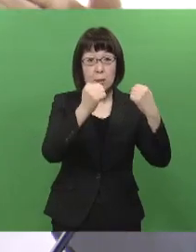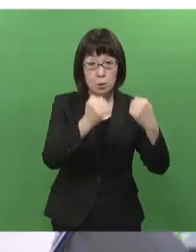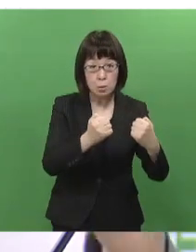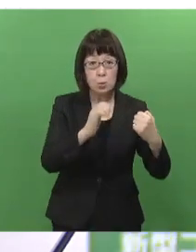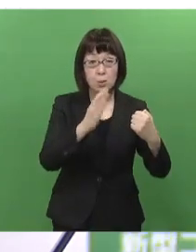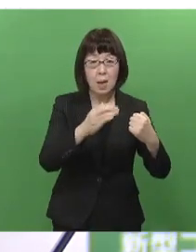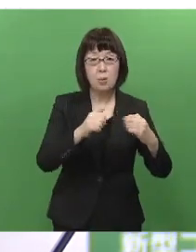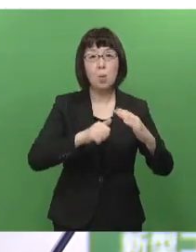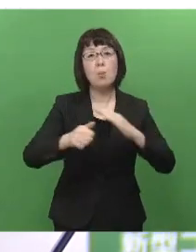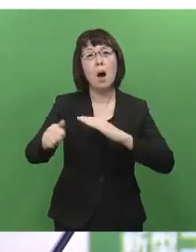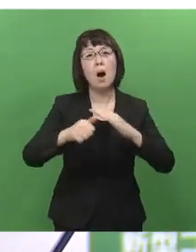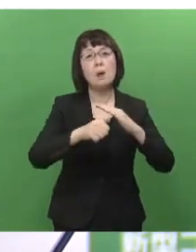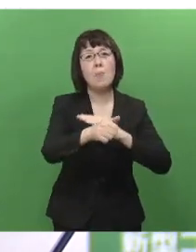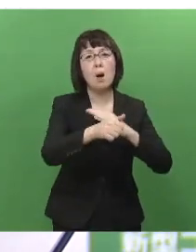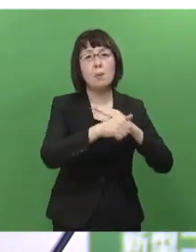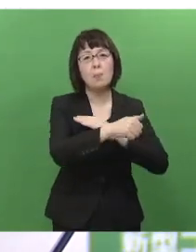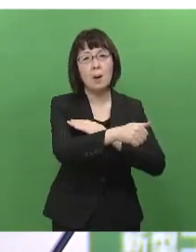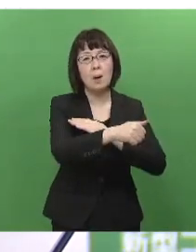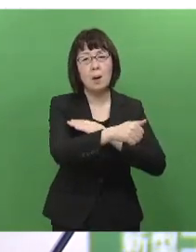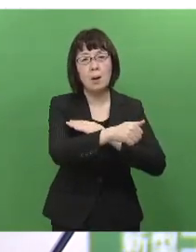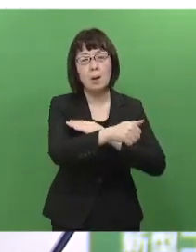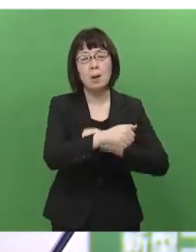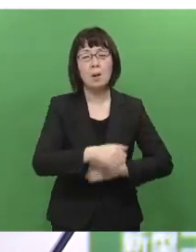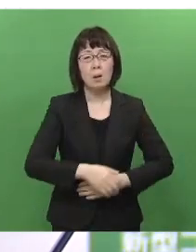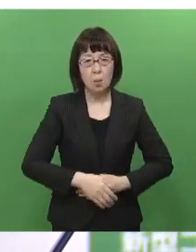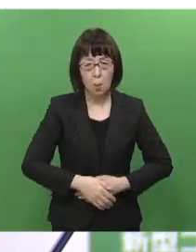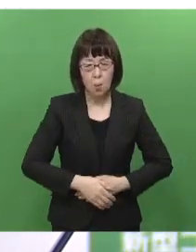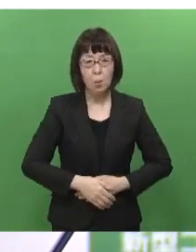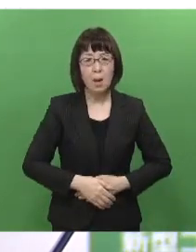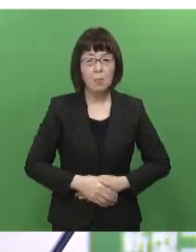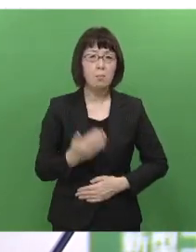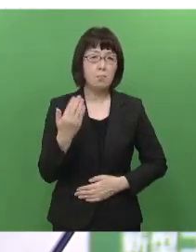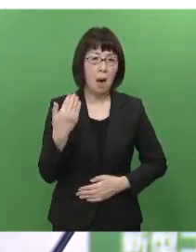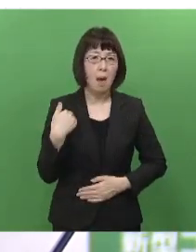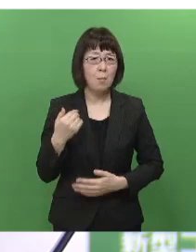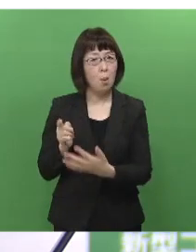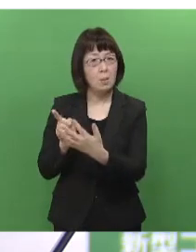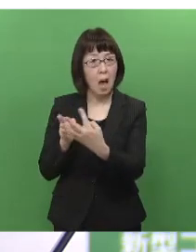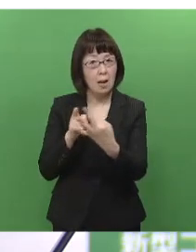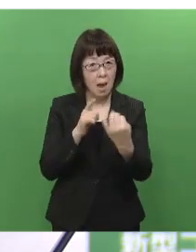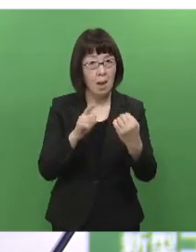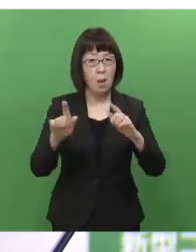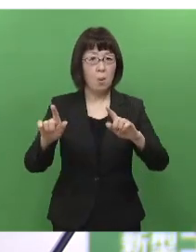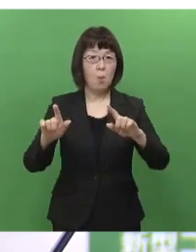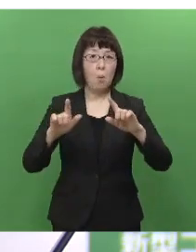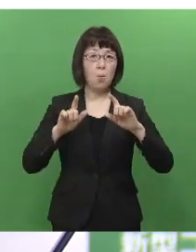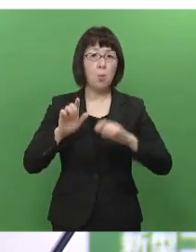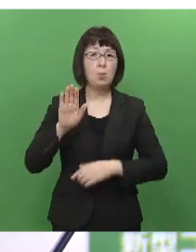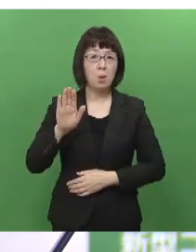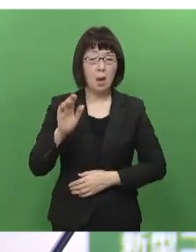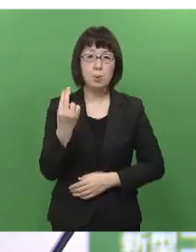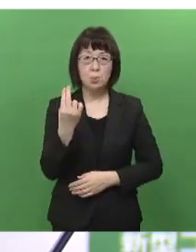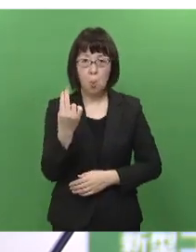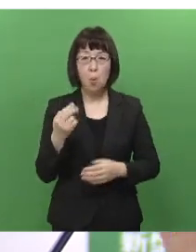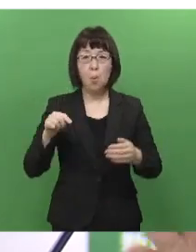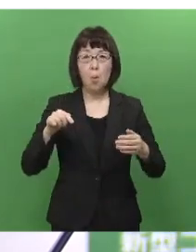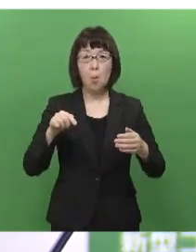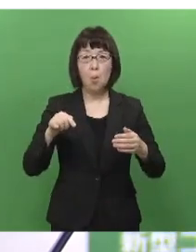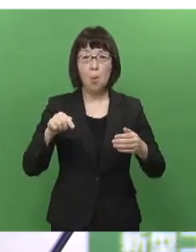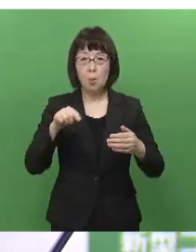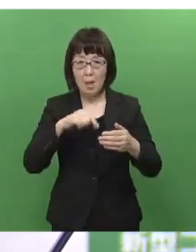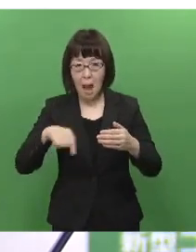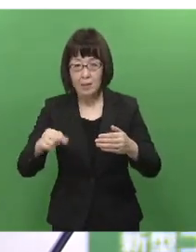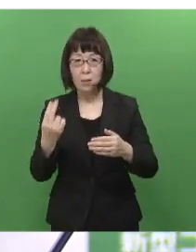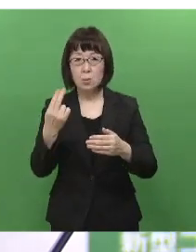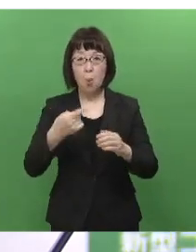自由に出てしまうというのは、これまでも何例も報告、東京以外のところ